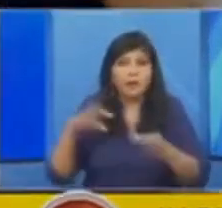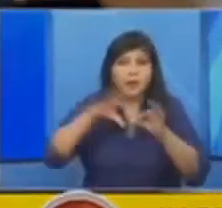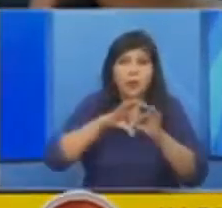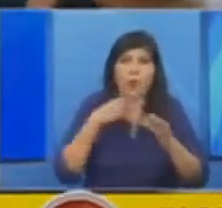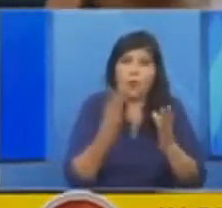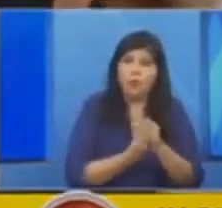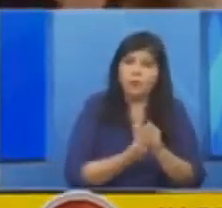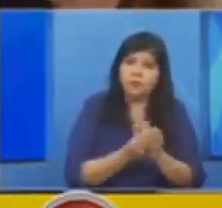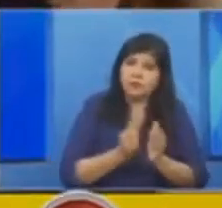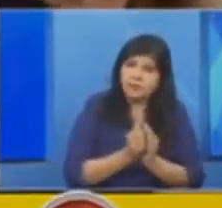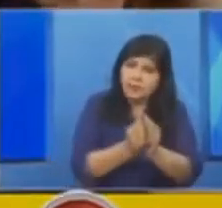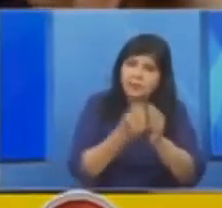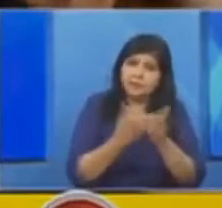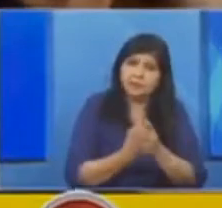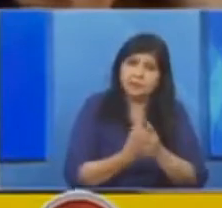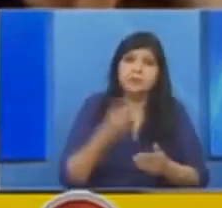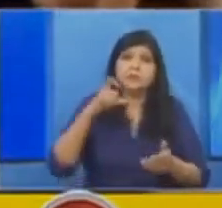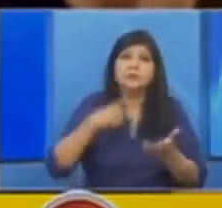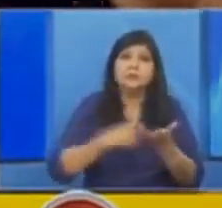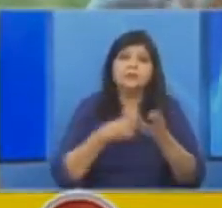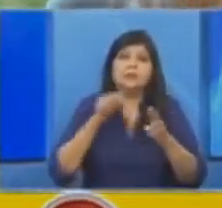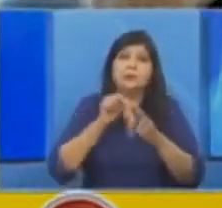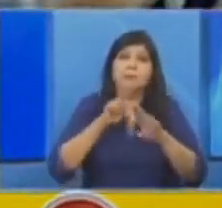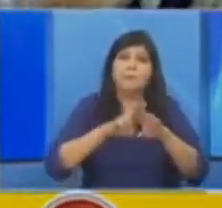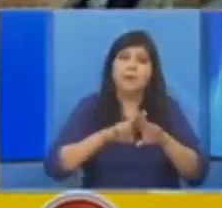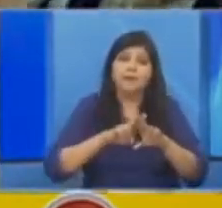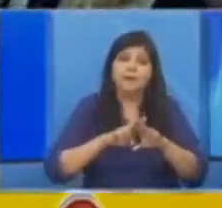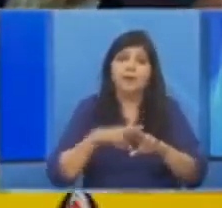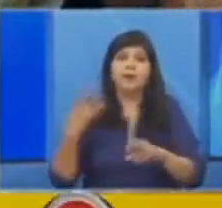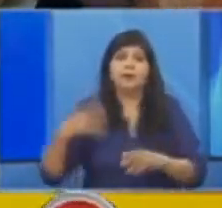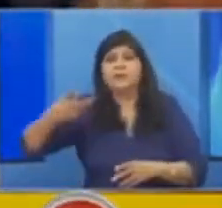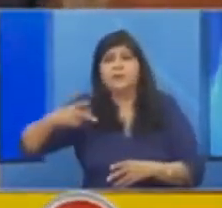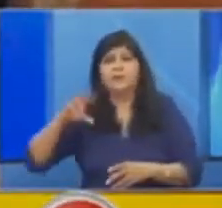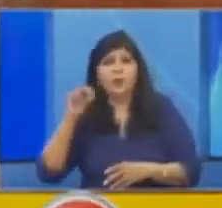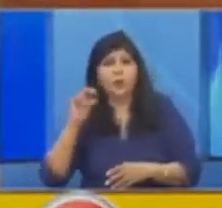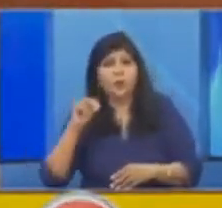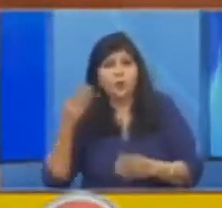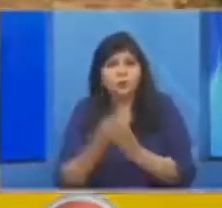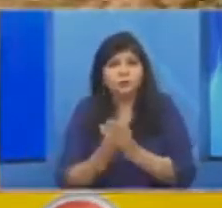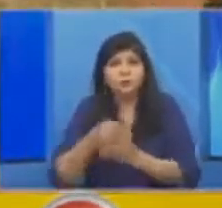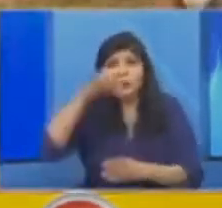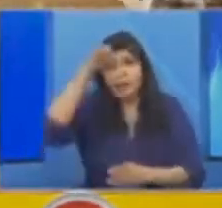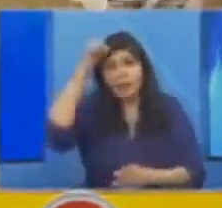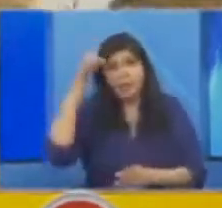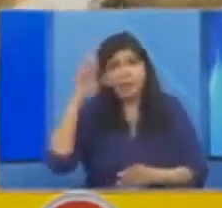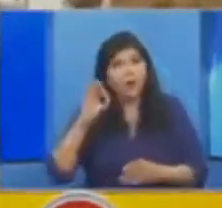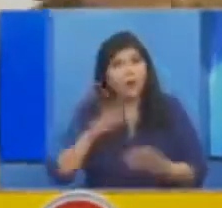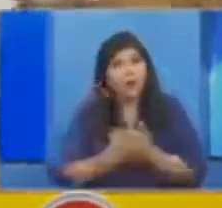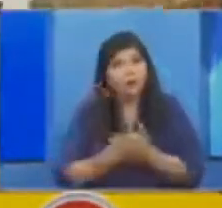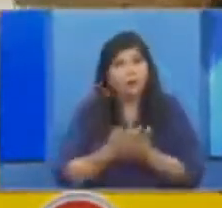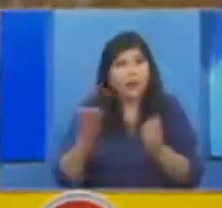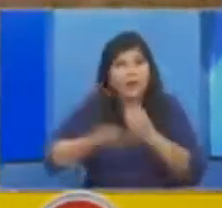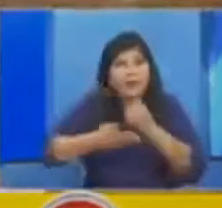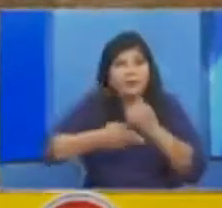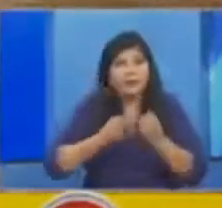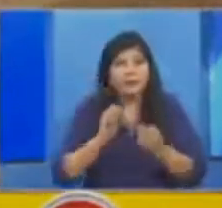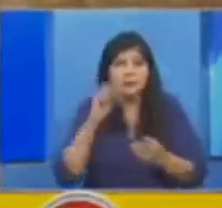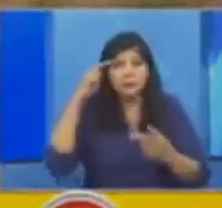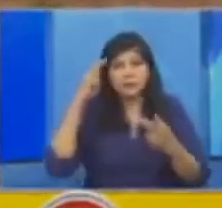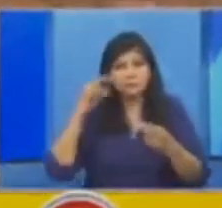किया है CRPF ने कुम्बाई डॉक्स को सामिल किया है इंडियन काउंसिल आफ अगरिकल्चर रिसर्च भी